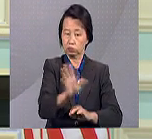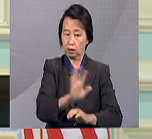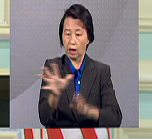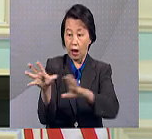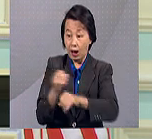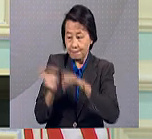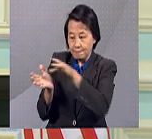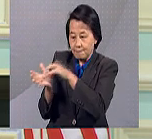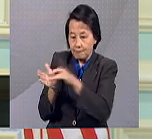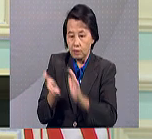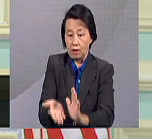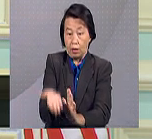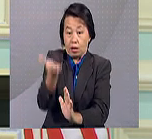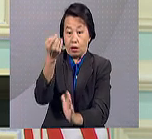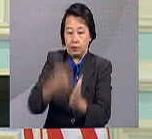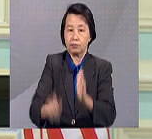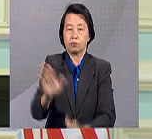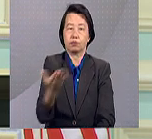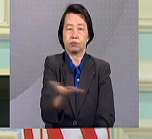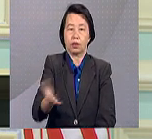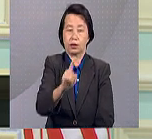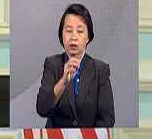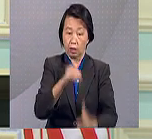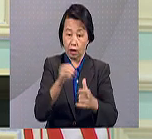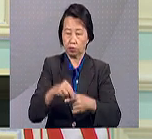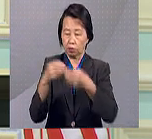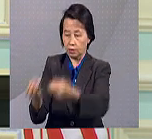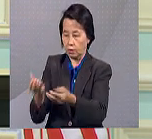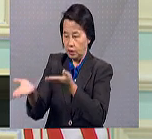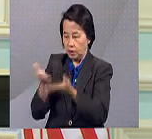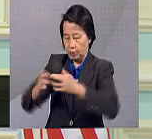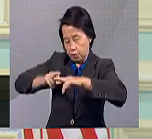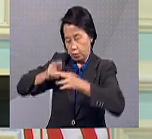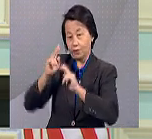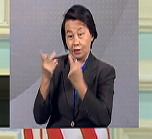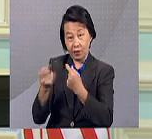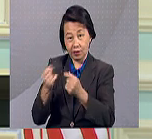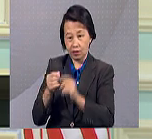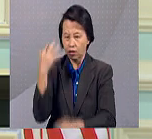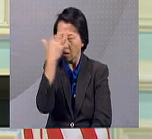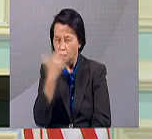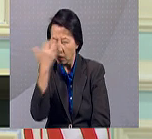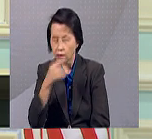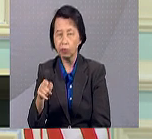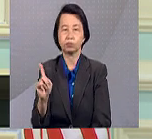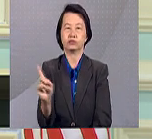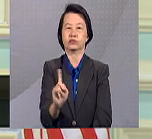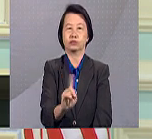kesempatan menaikkan harga barang atau menawarkan khidmat perkhidmatan yang mengelirukan